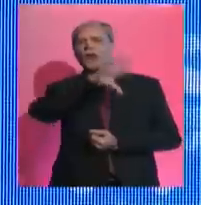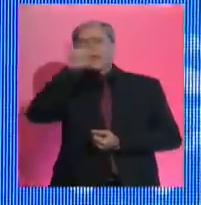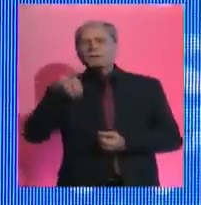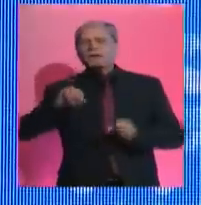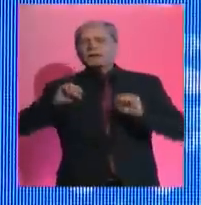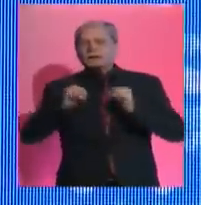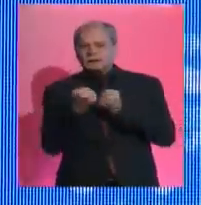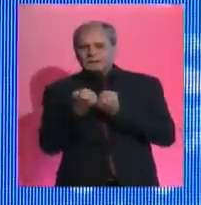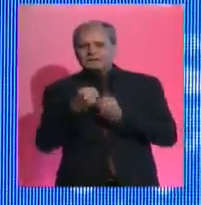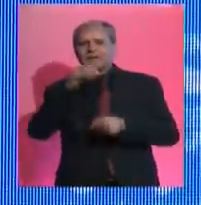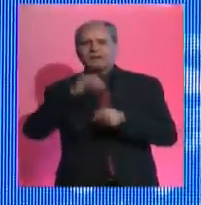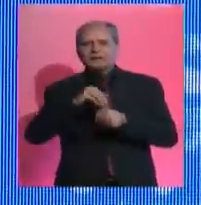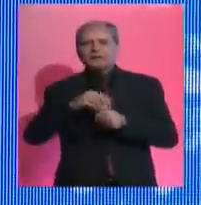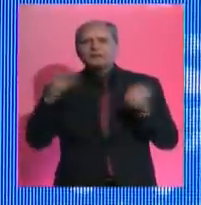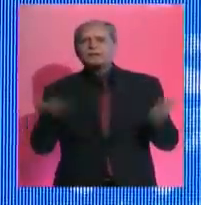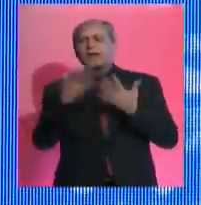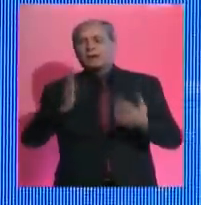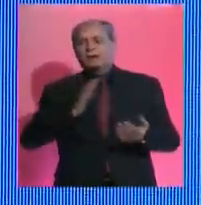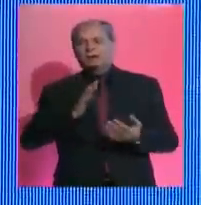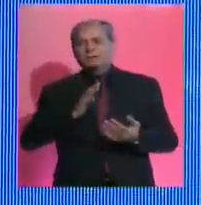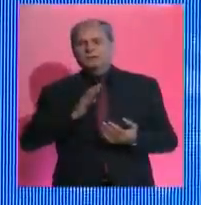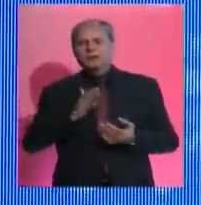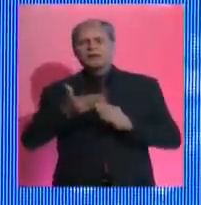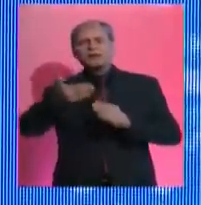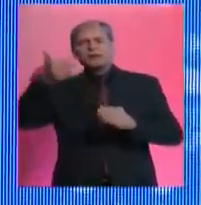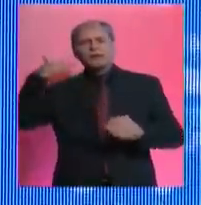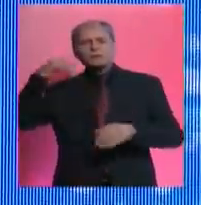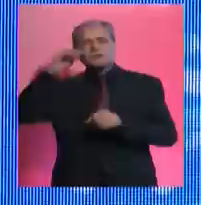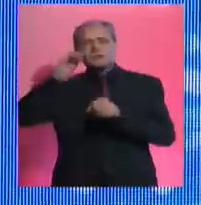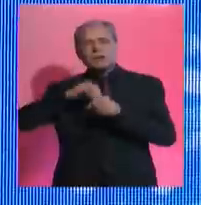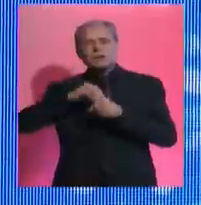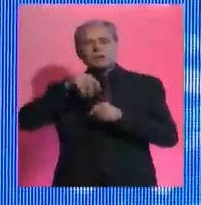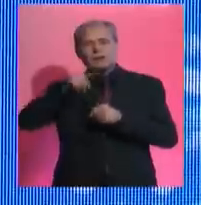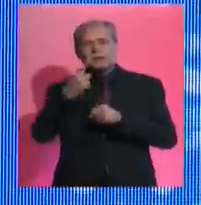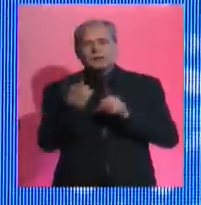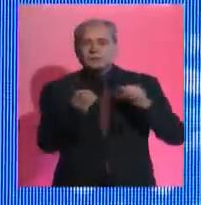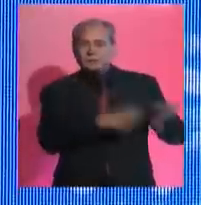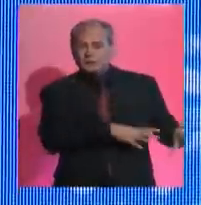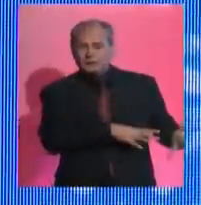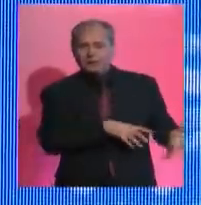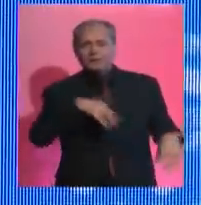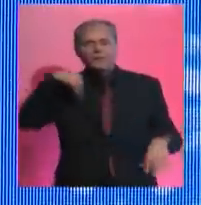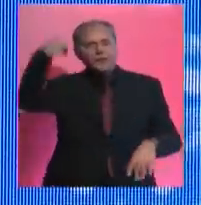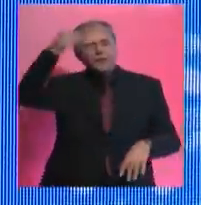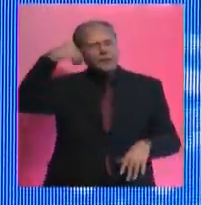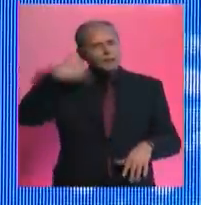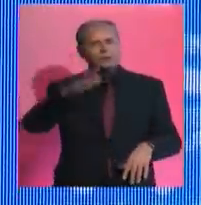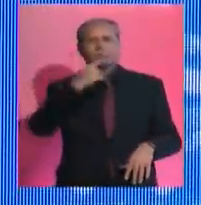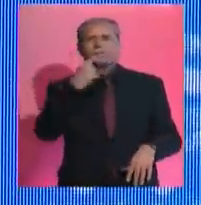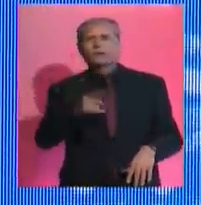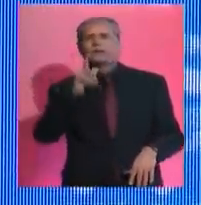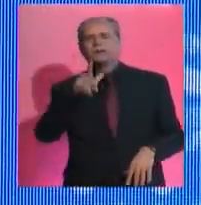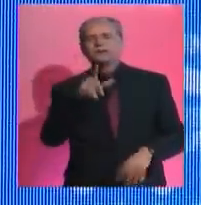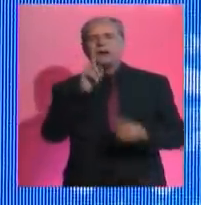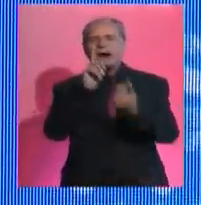kırgınlıkları ve acılara gidermeliyiz bütün bir geçmişi bir yakaya bir yana bırakarak helalleşme liyiz